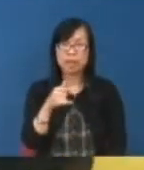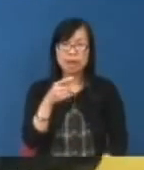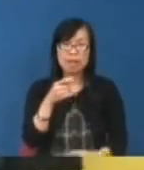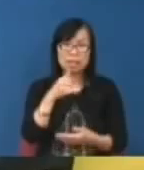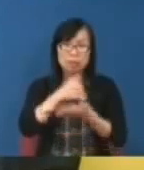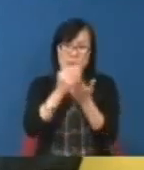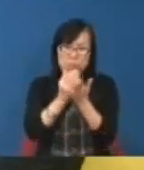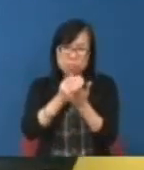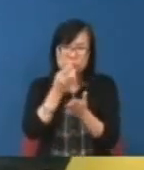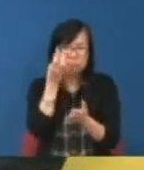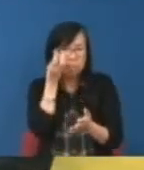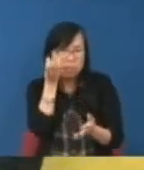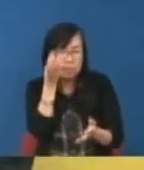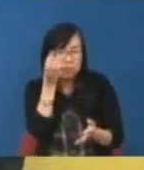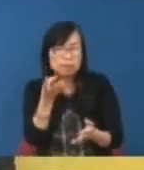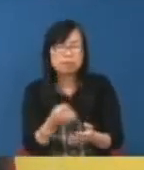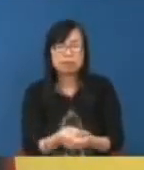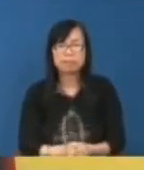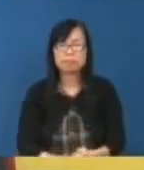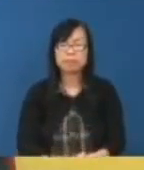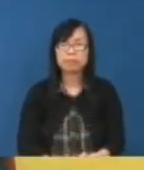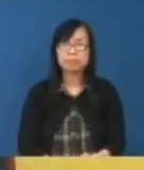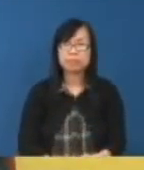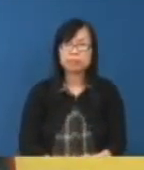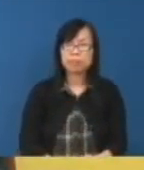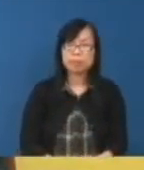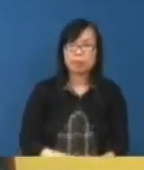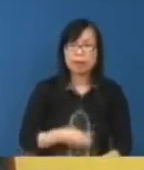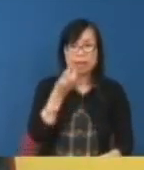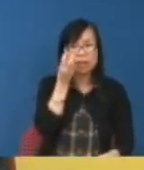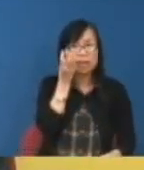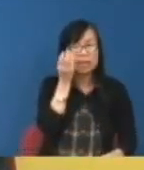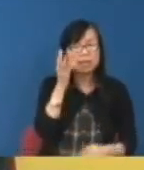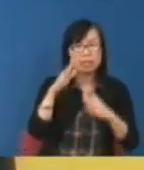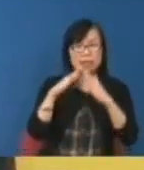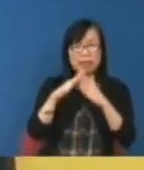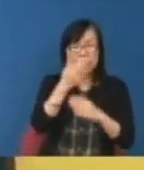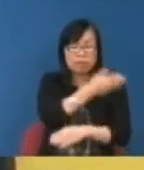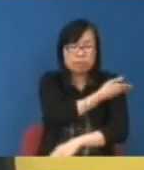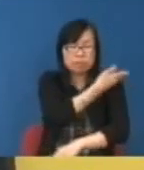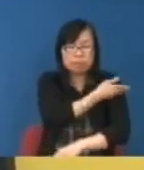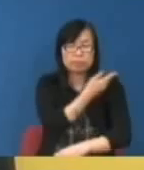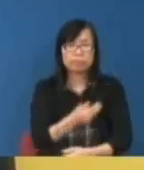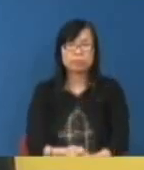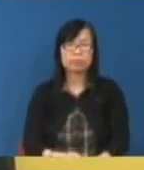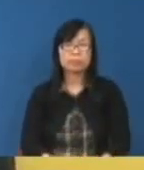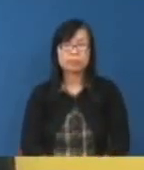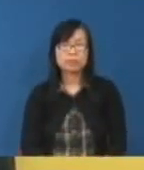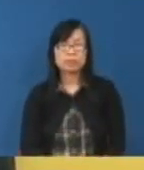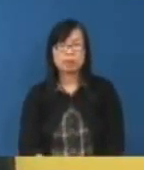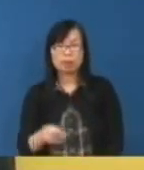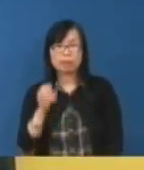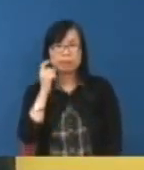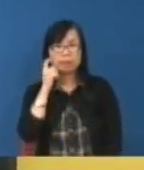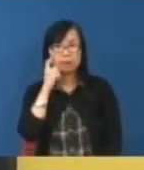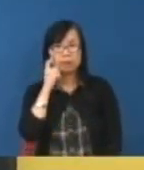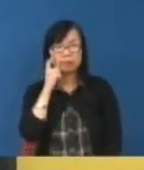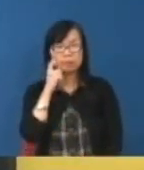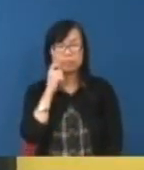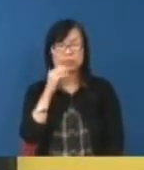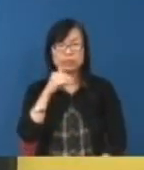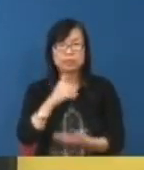視嘅形式，或者係歧視家傭係會立竿見影？因為其實咧。逢是種族性的歧視容易